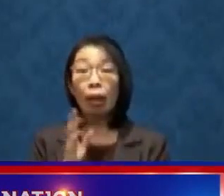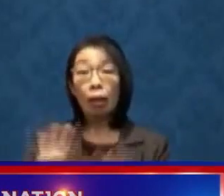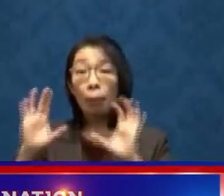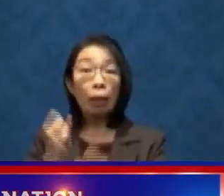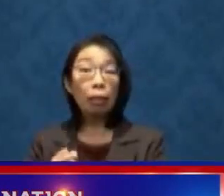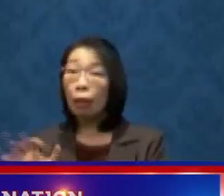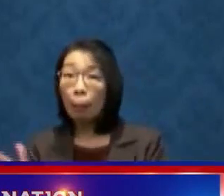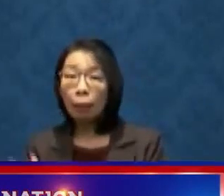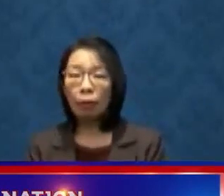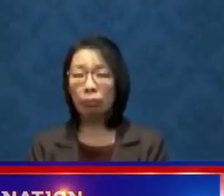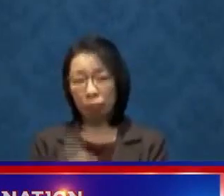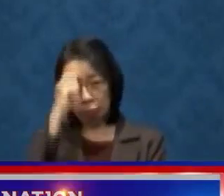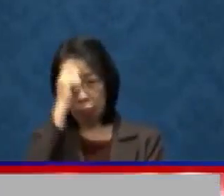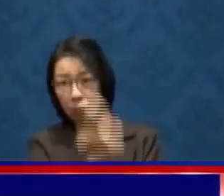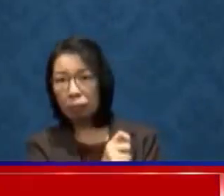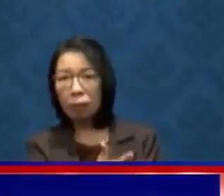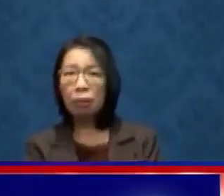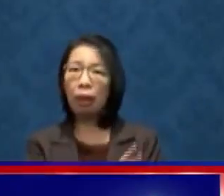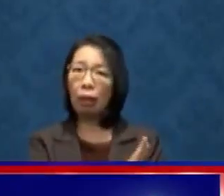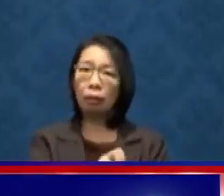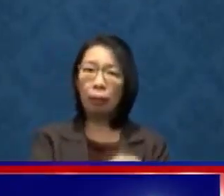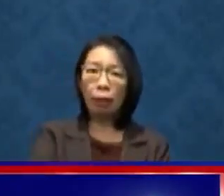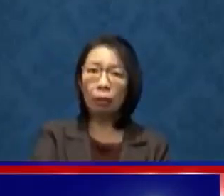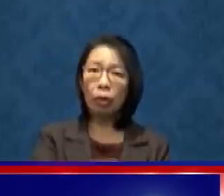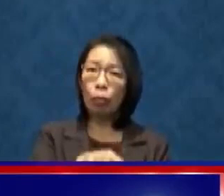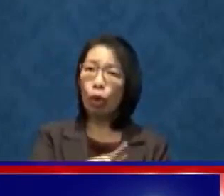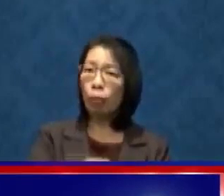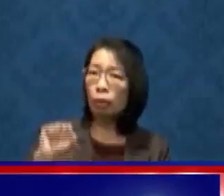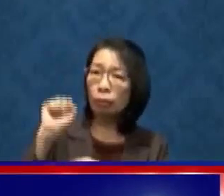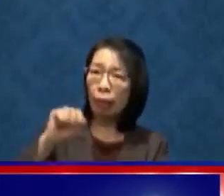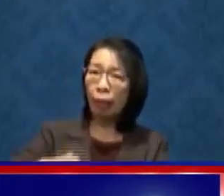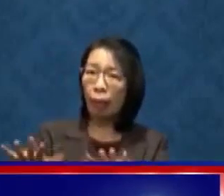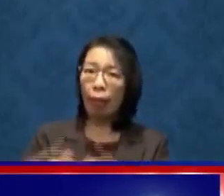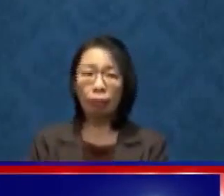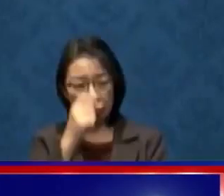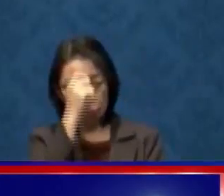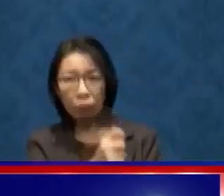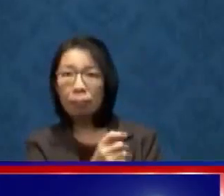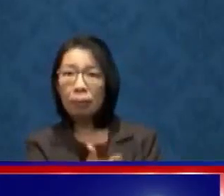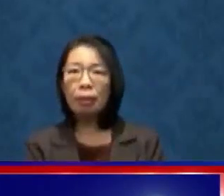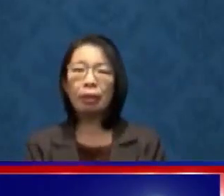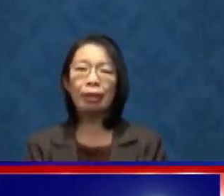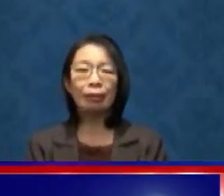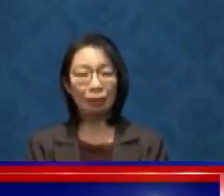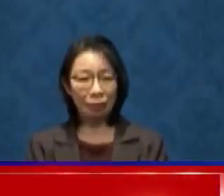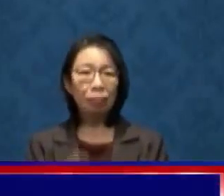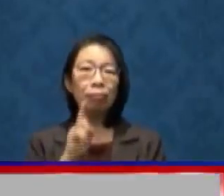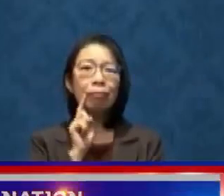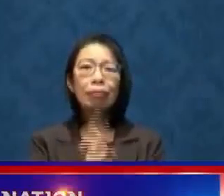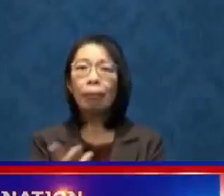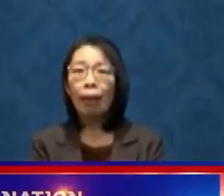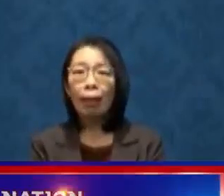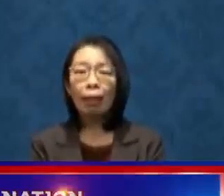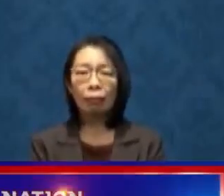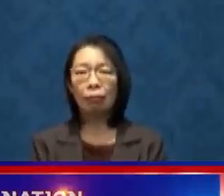รัฐบาลไม่ให้เกียรติกับสภาผู้แทนราษฎรที่ออกพรวให้ไปปฏิบัติแล้วนี่เกิดอะไรขึ้นครับท่านมา